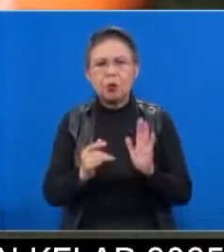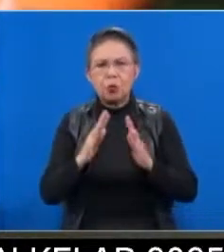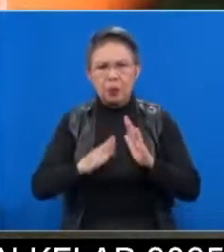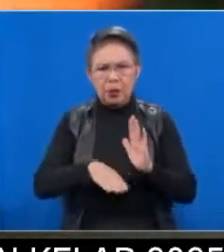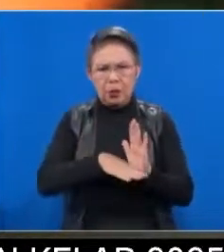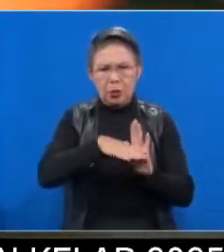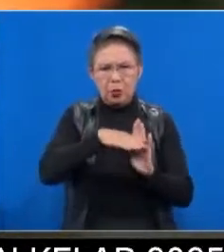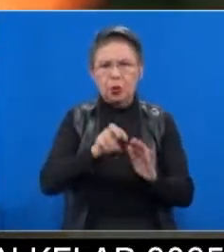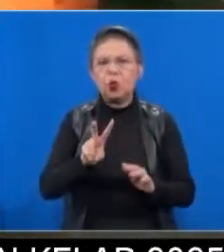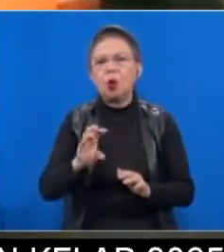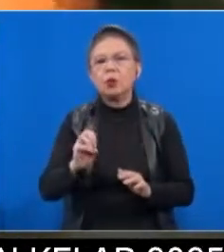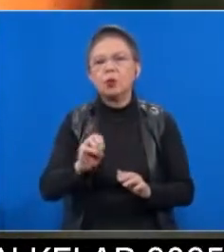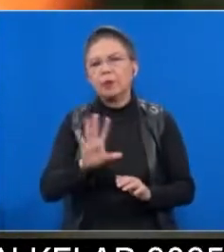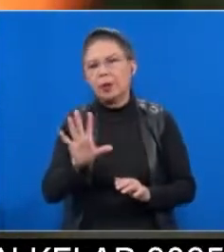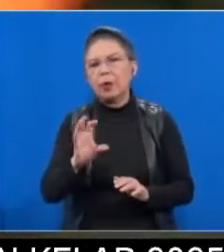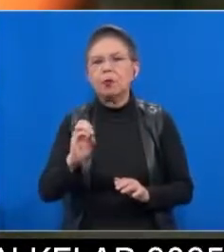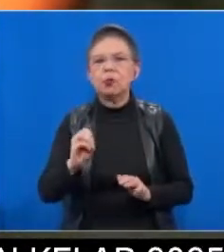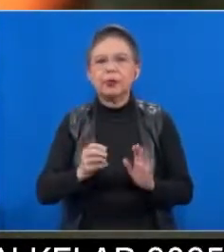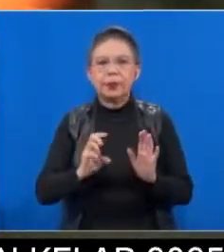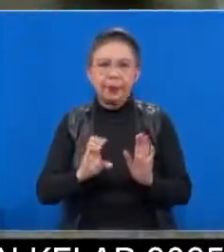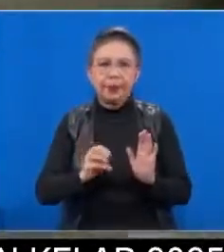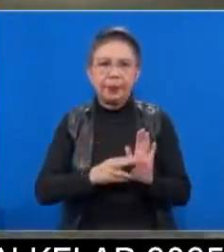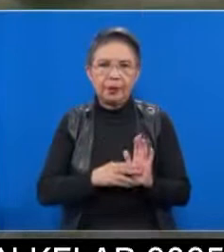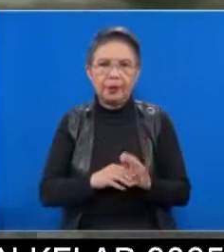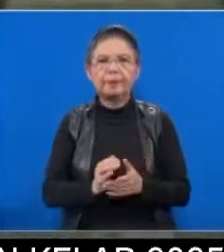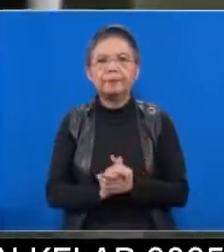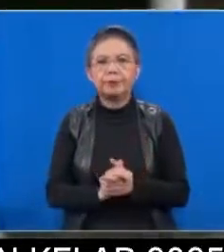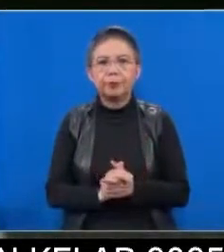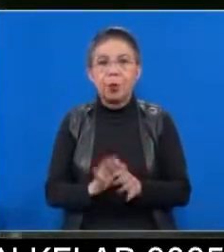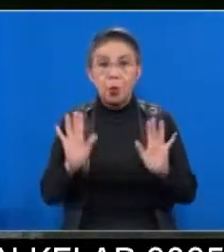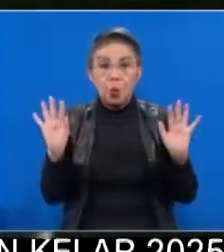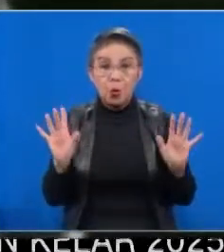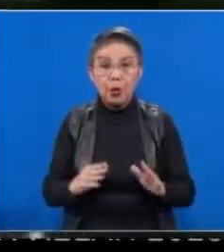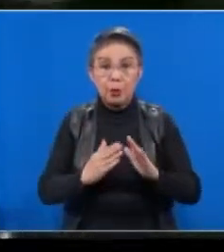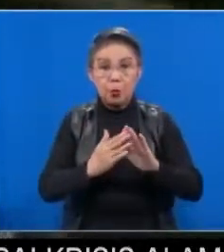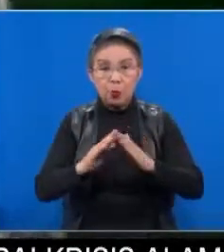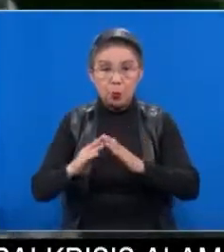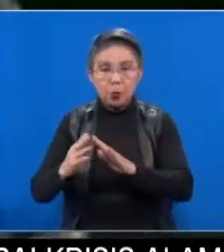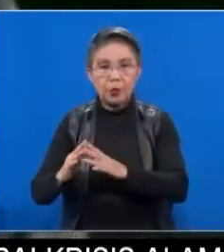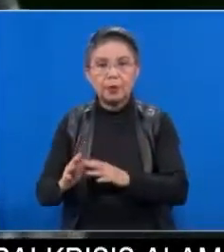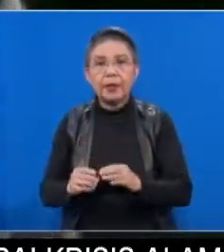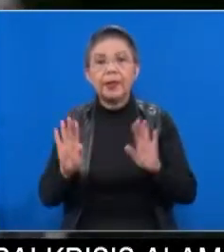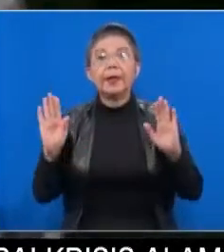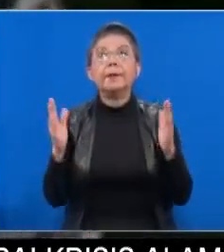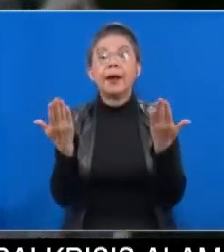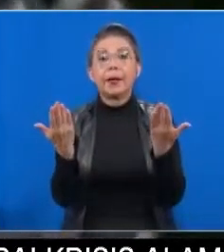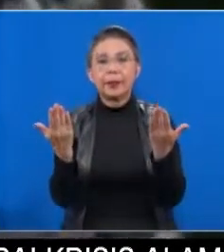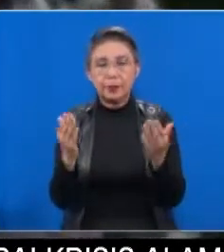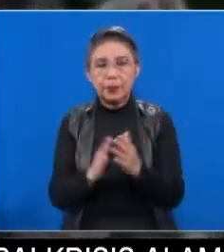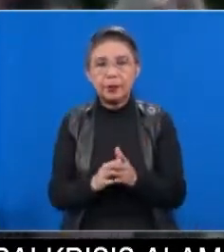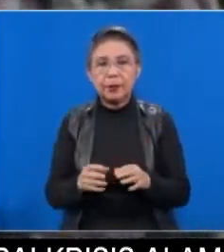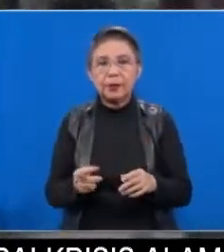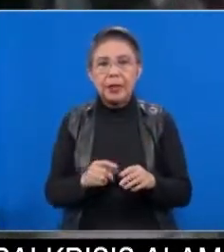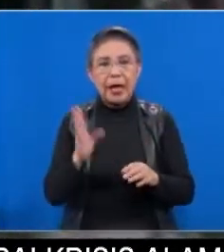dengan ketinggian 20 hingga 50 cm. Selain itu, ribuan warga di perumahan Pohon Raden Patah Demak yang terkena dampak banjir rob